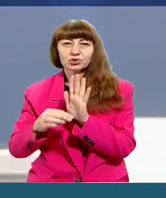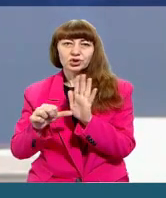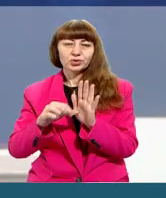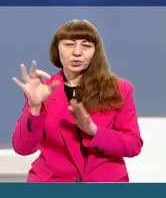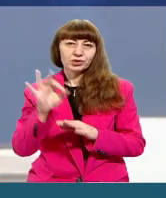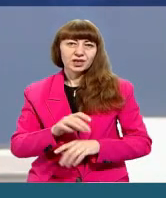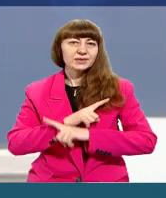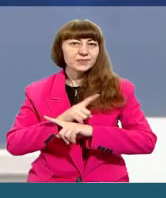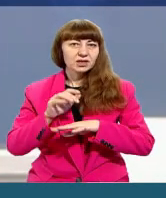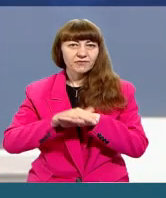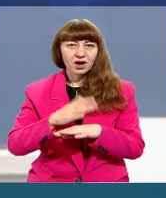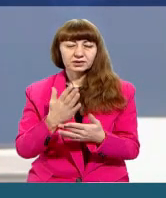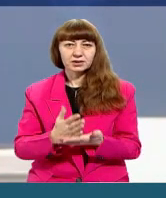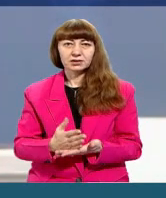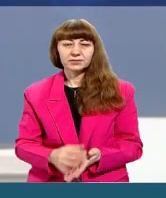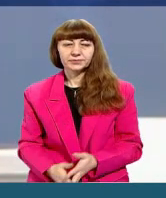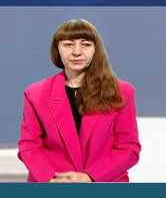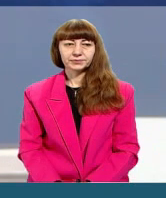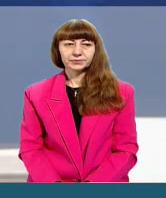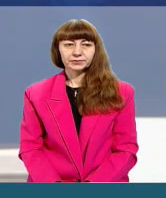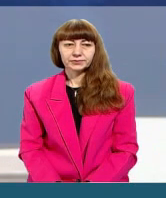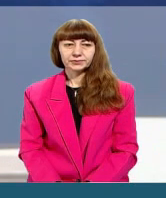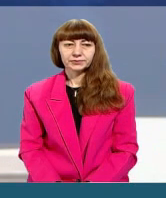96% летального исхода и оставшиеся 4 – это